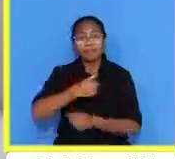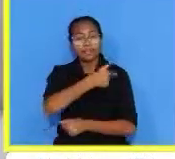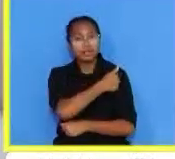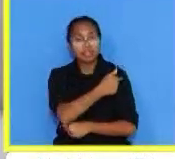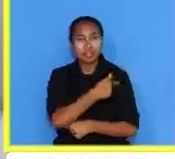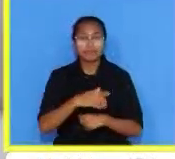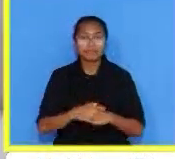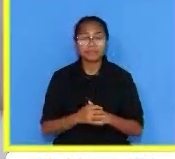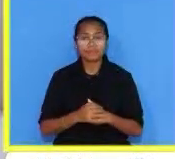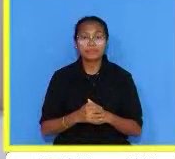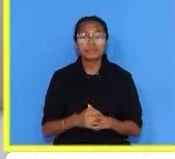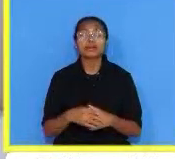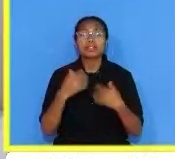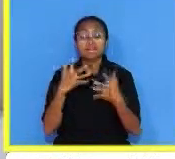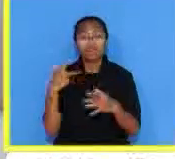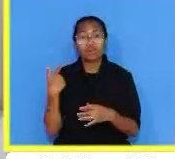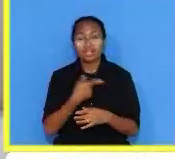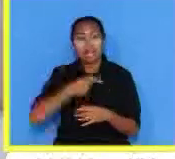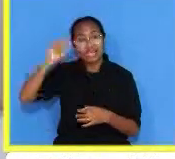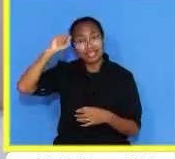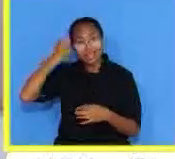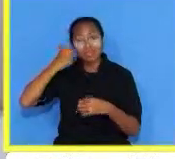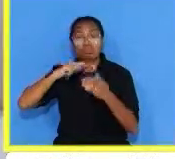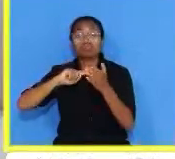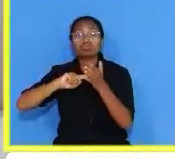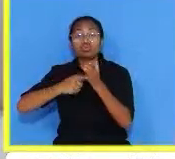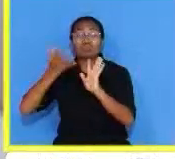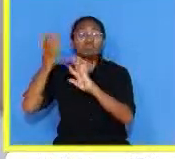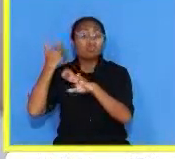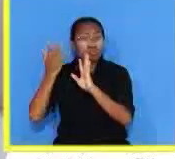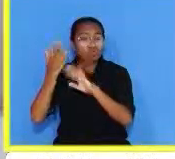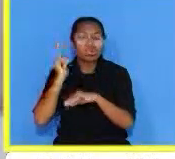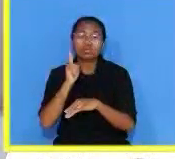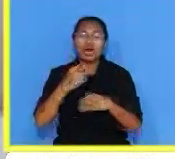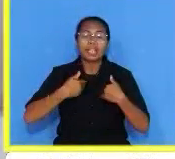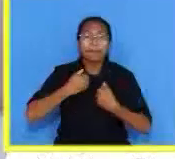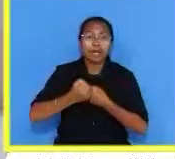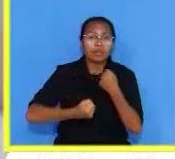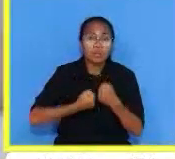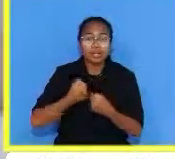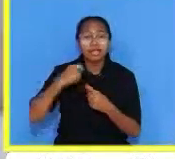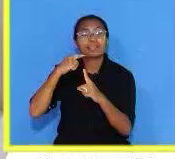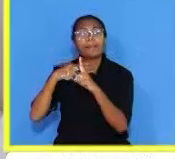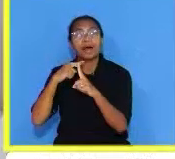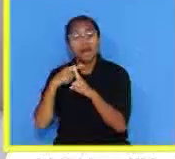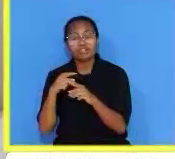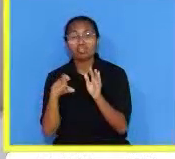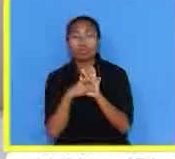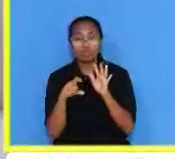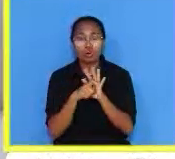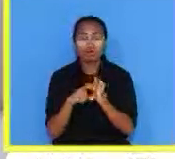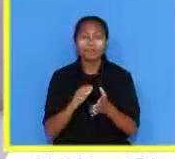Jadi kalau kita ingat di awal-awal dulu juga ada perlakuan tambahan,